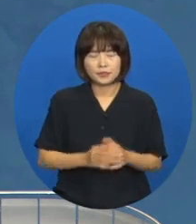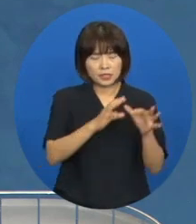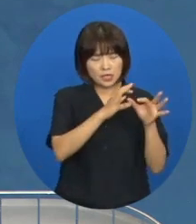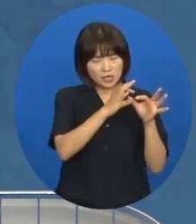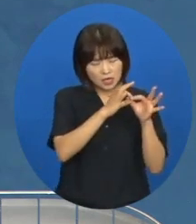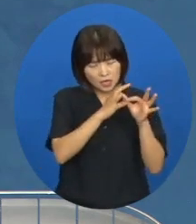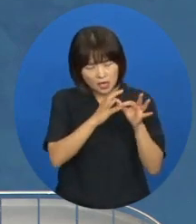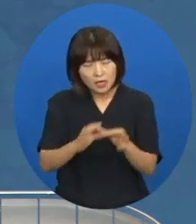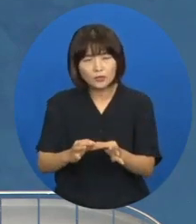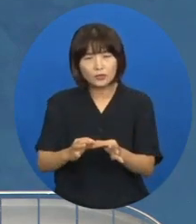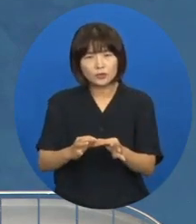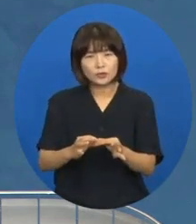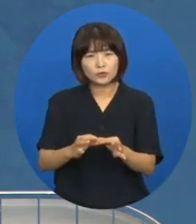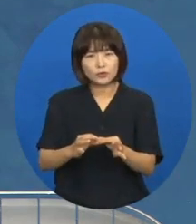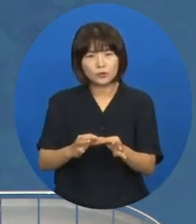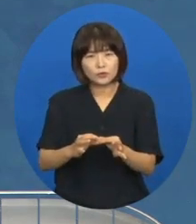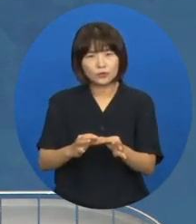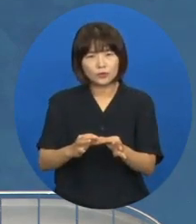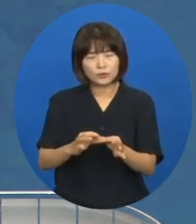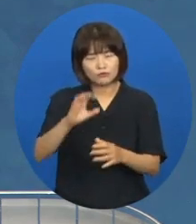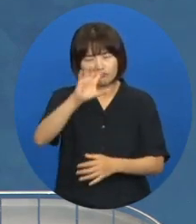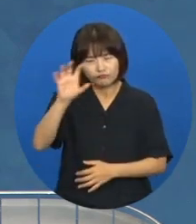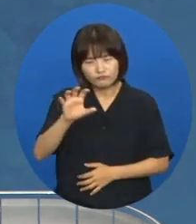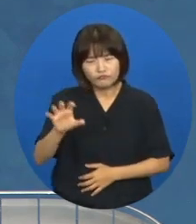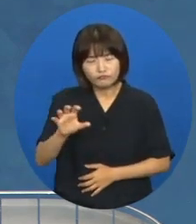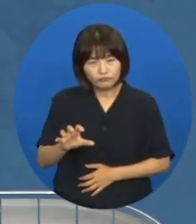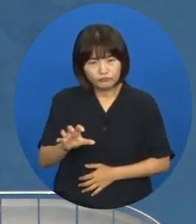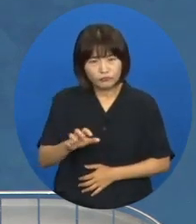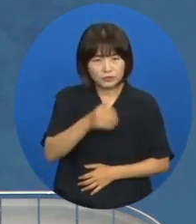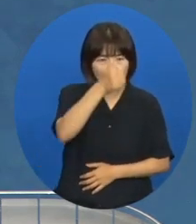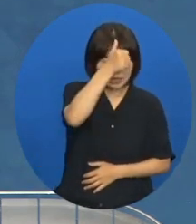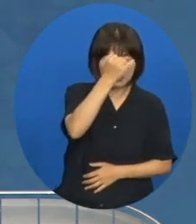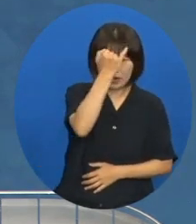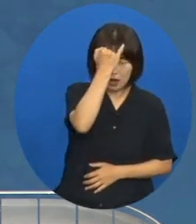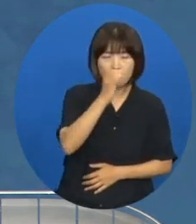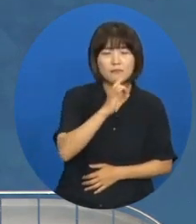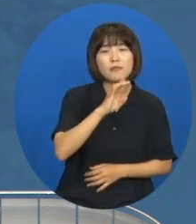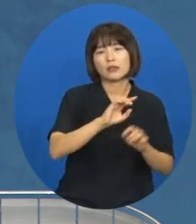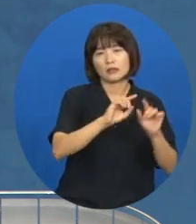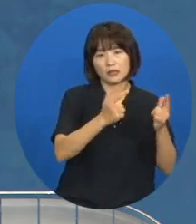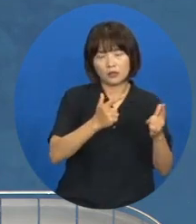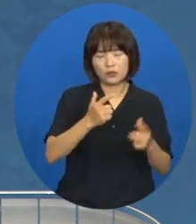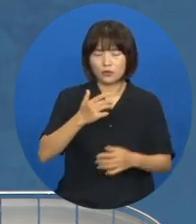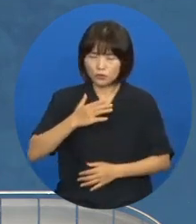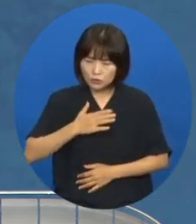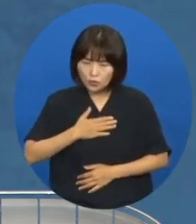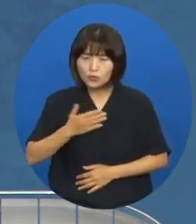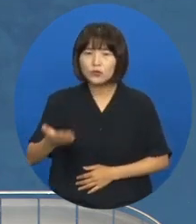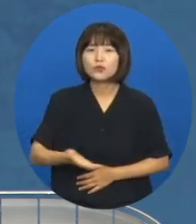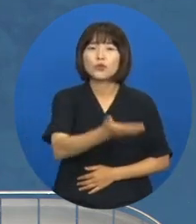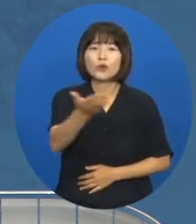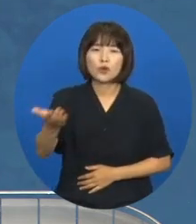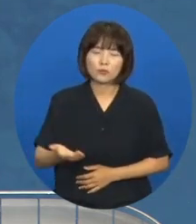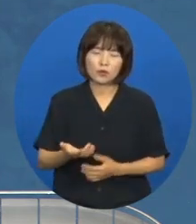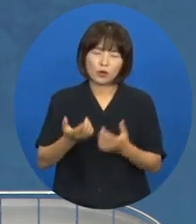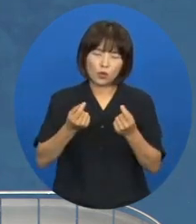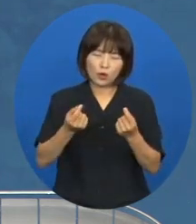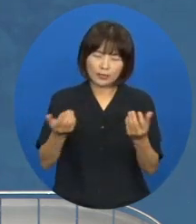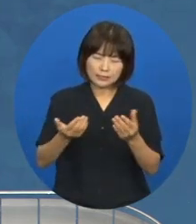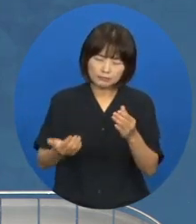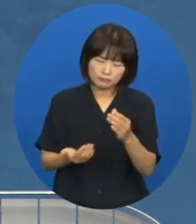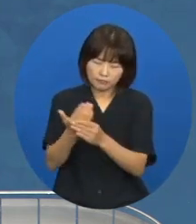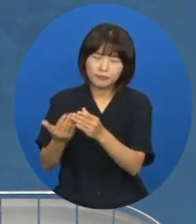계속되고 있어요, 이 일은. 아담과 하와만 아닙니다. 여전히 저에게도 여러분에게도 똑같은 일이 벌어지고